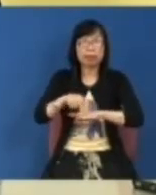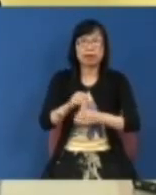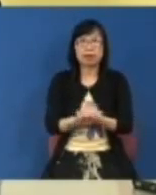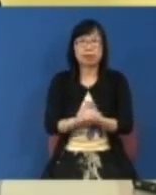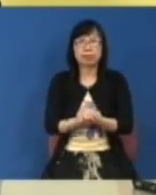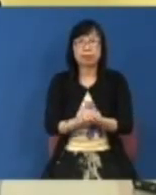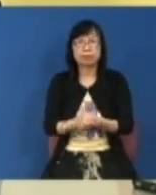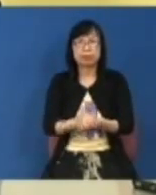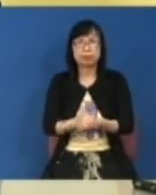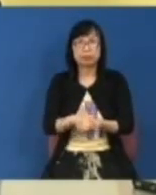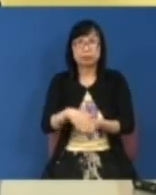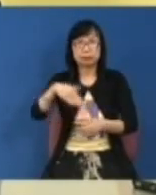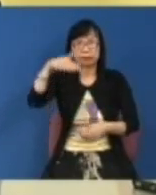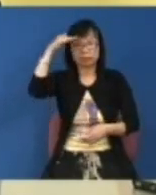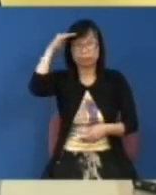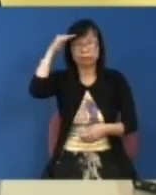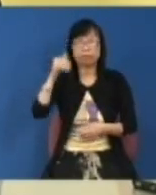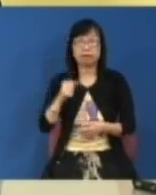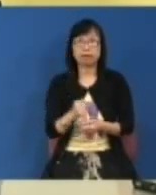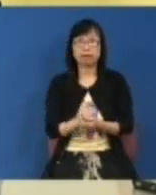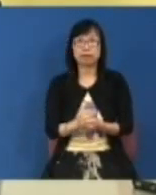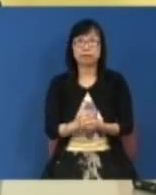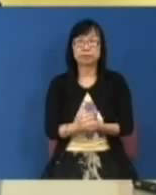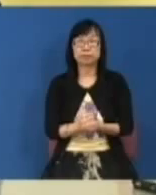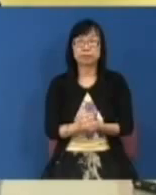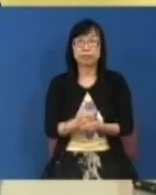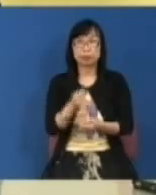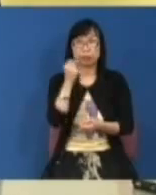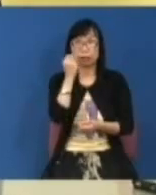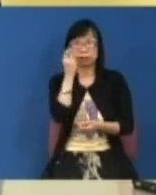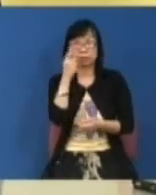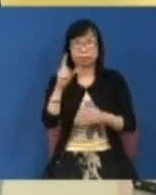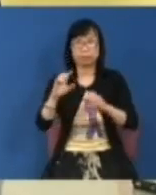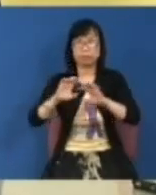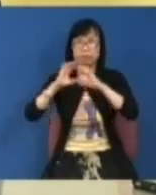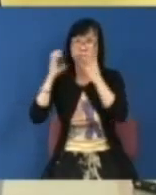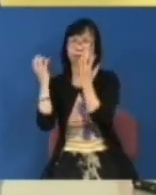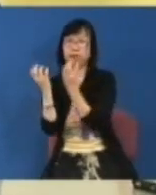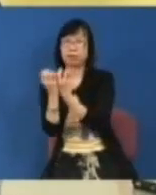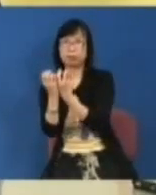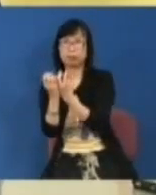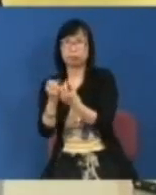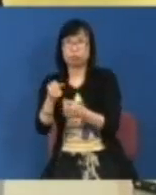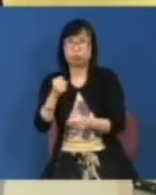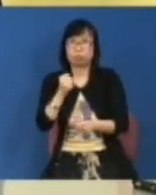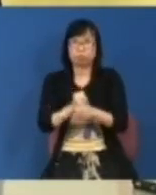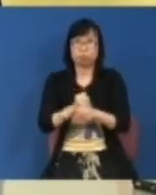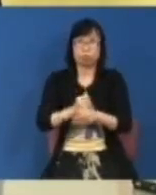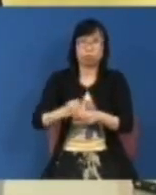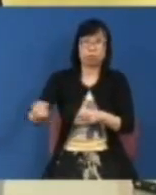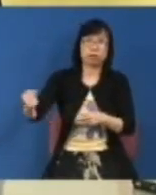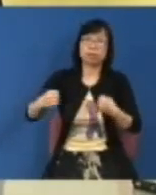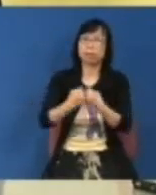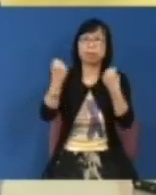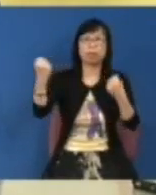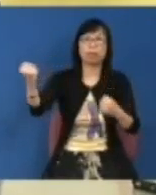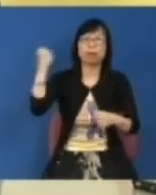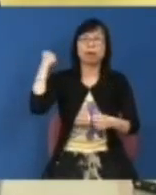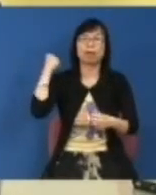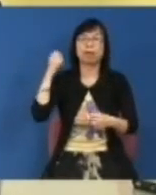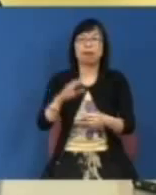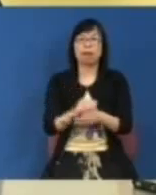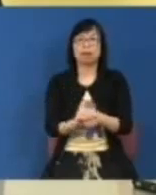或者係有一些特別嘅團體去行使暴力，呢、個喺香港嘅社會運動係完全冇嘅，包括社民